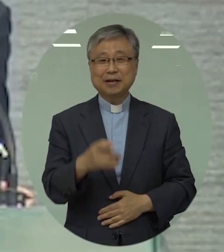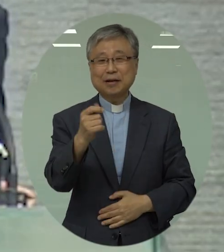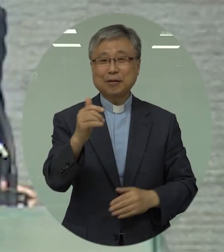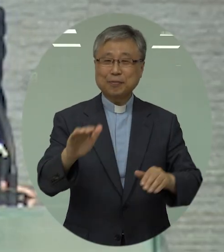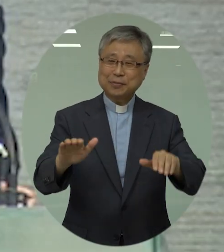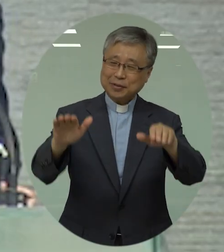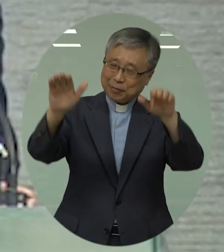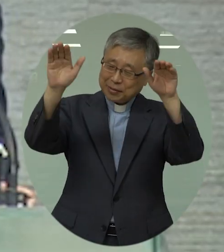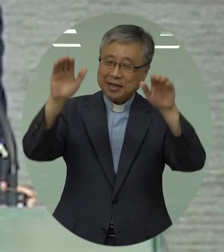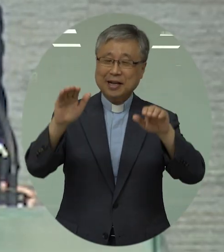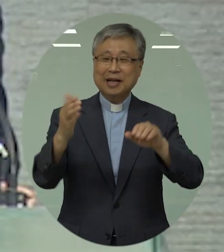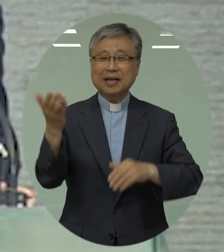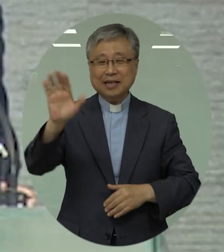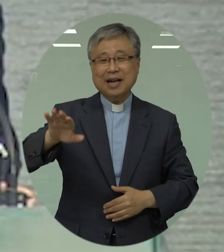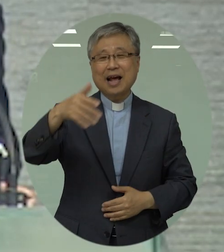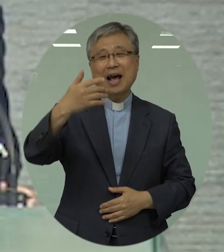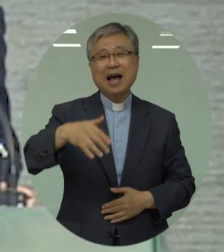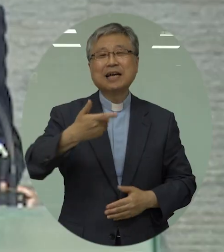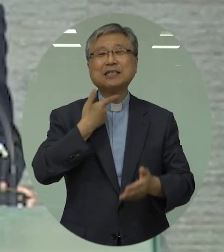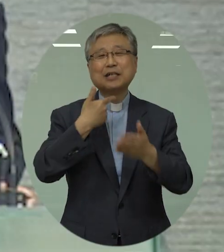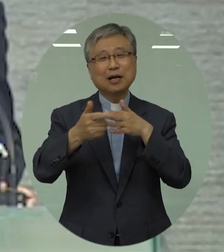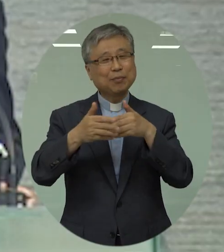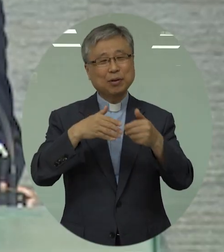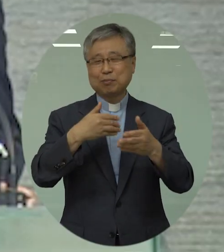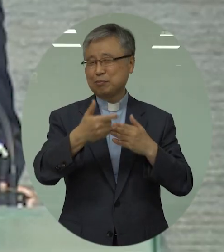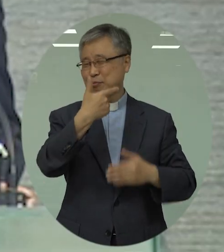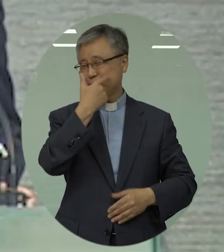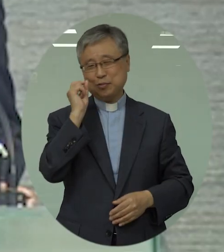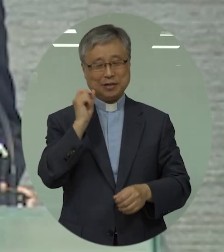조금 자라난 그러나 아직은 경험이 미숙한